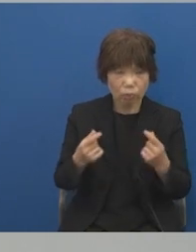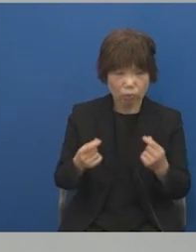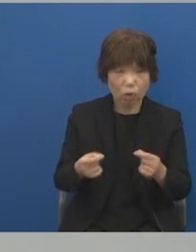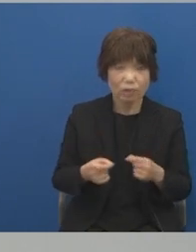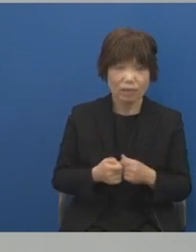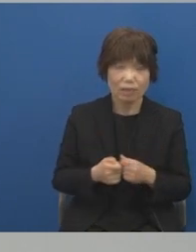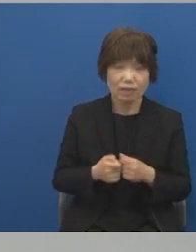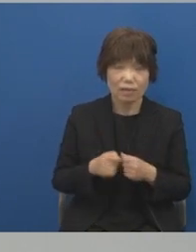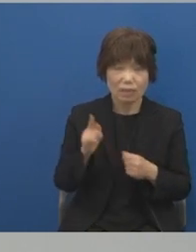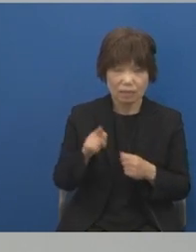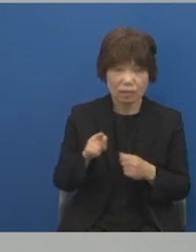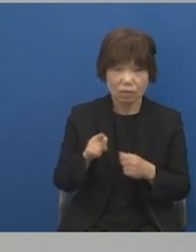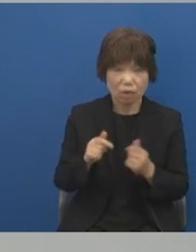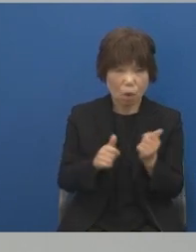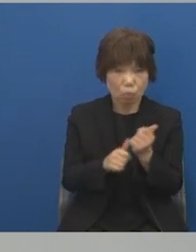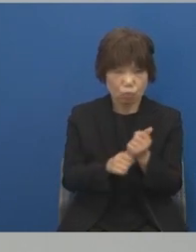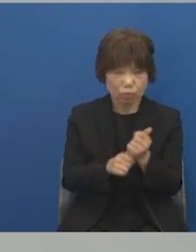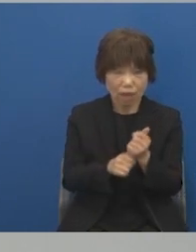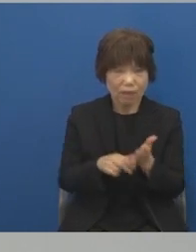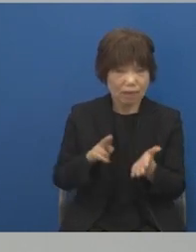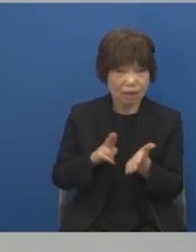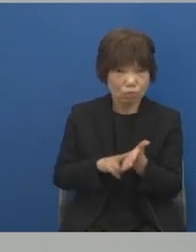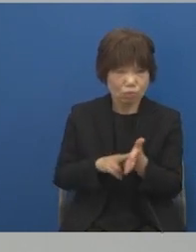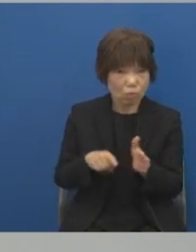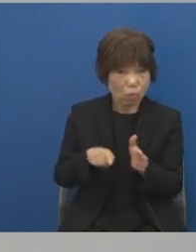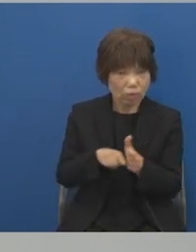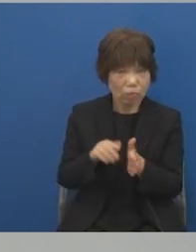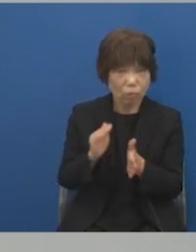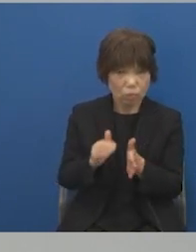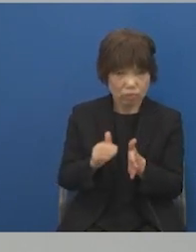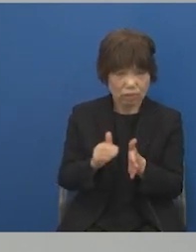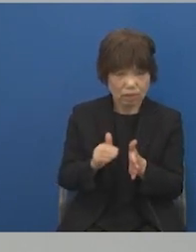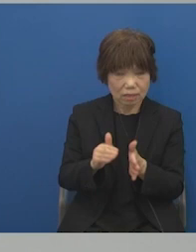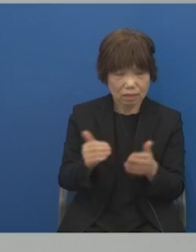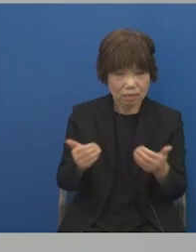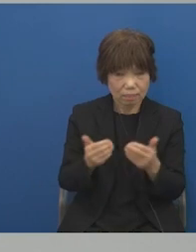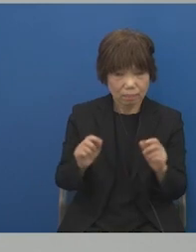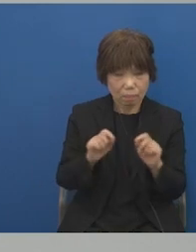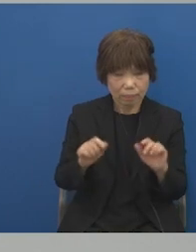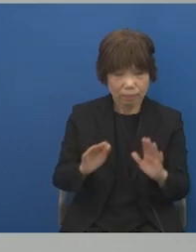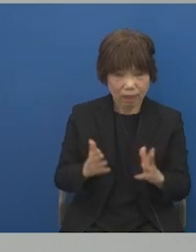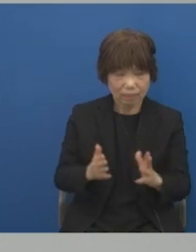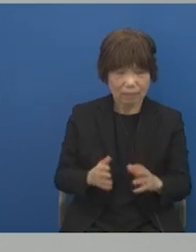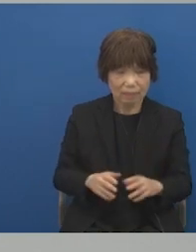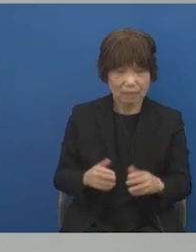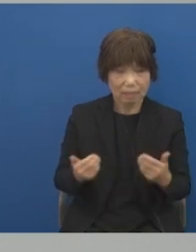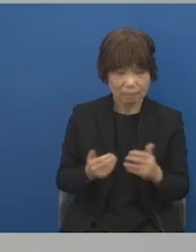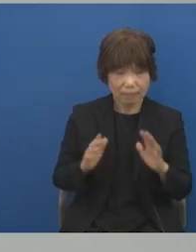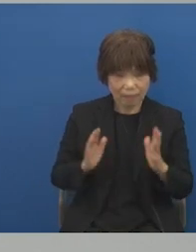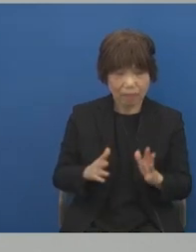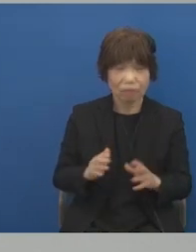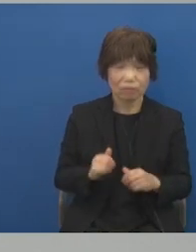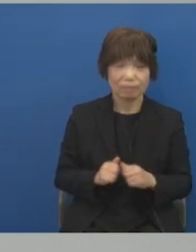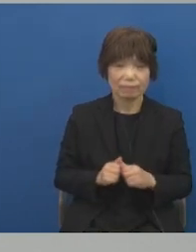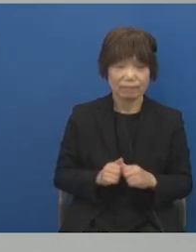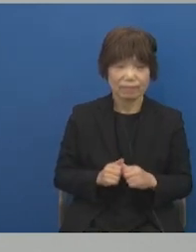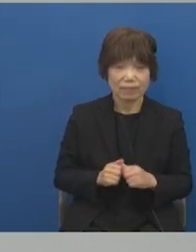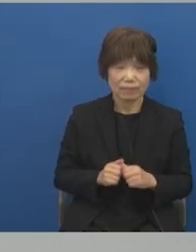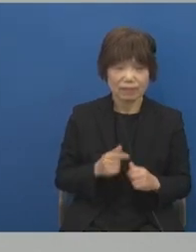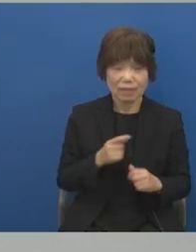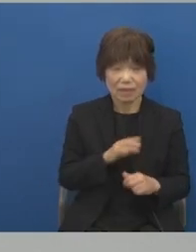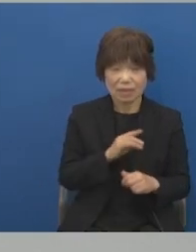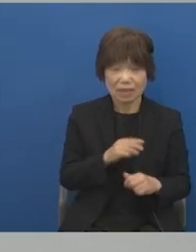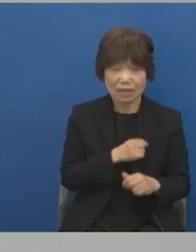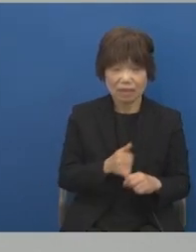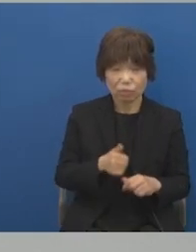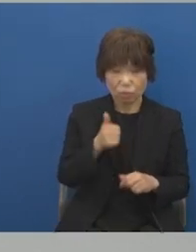1個の付帯決議を付すことにご異議ありませんか。ご異議なしと認めます。よって委員長報告のとおり